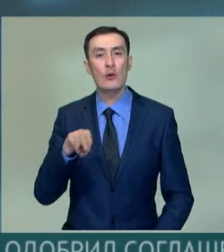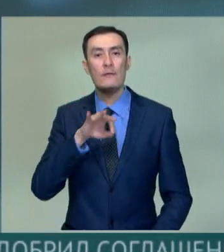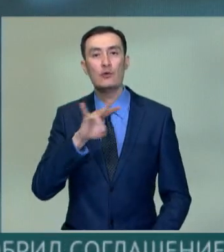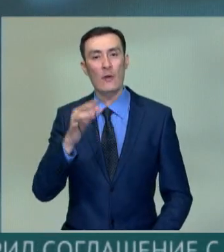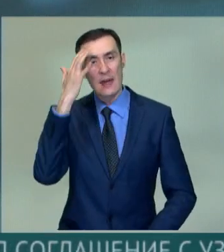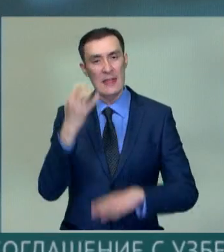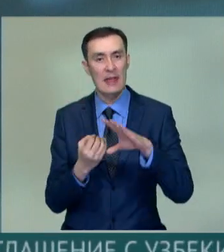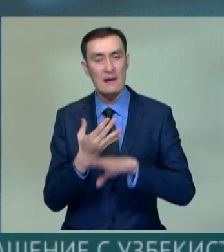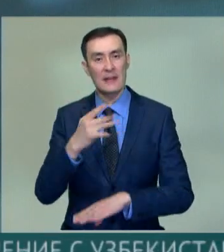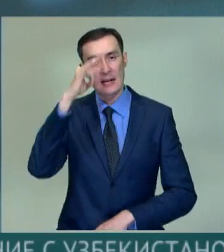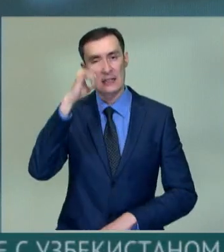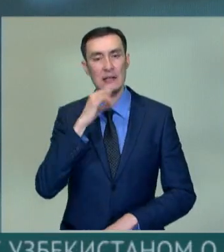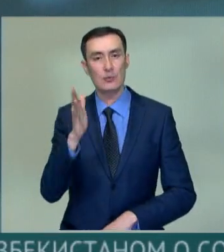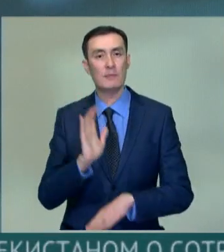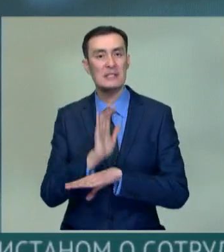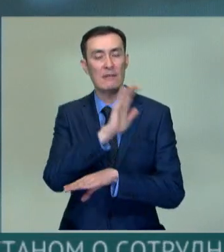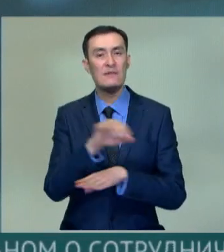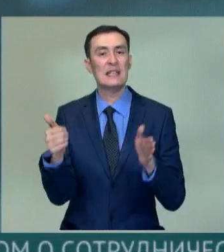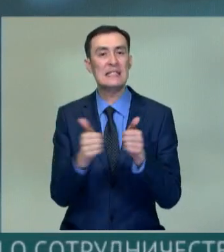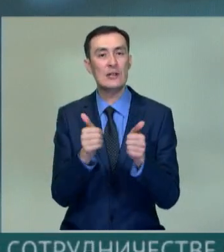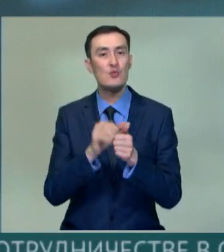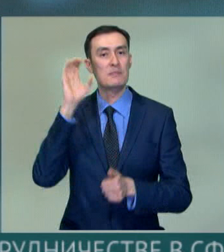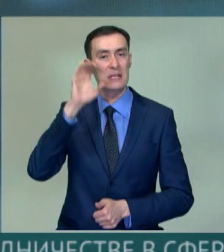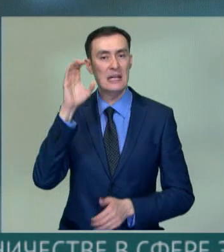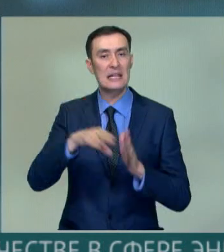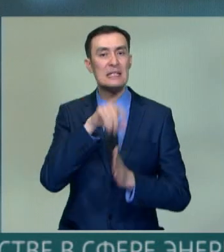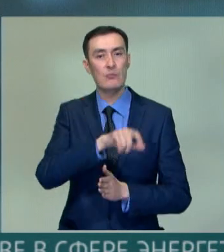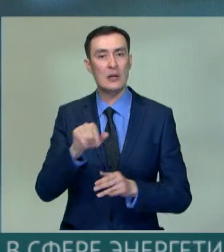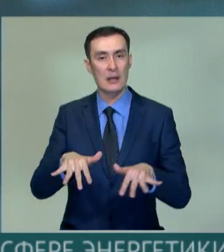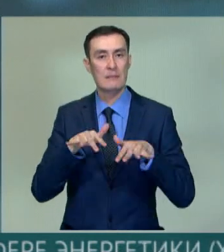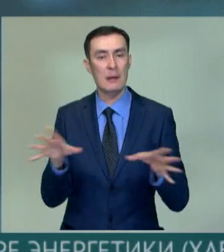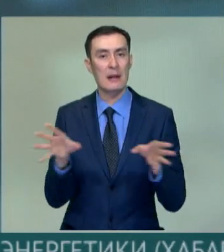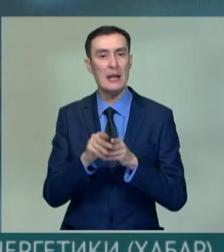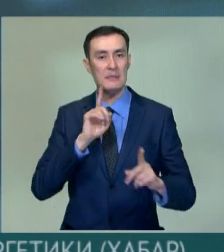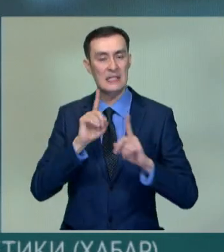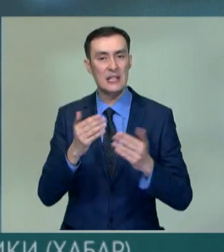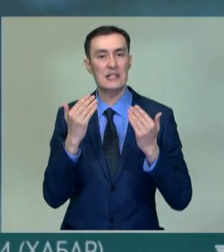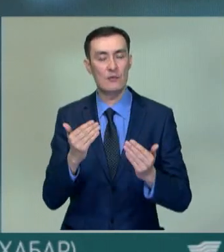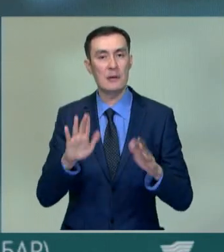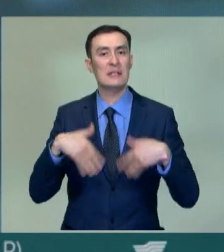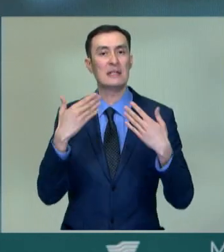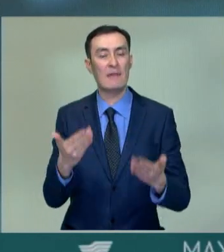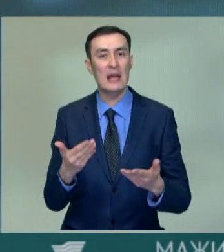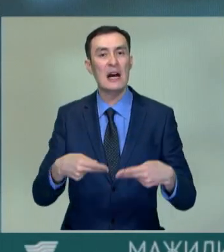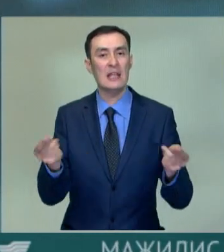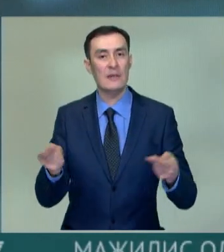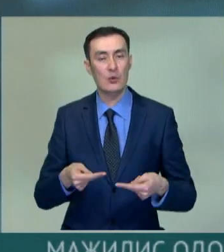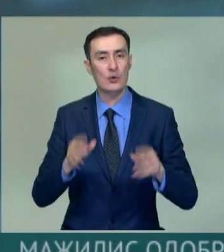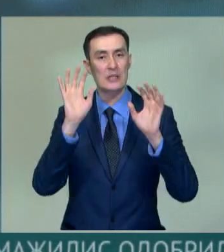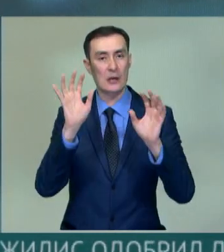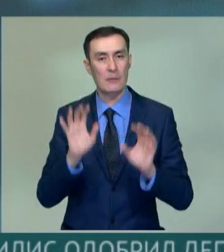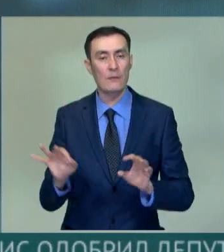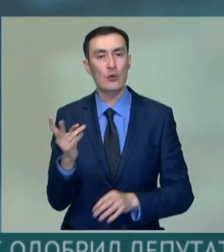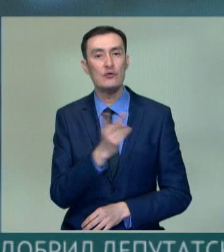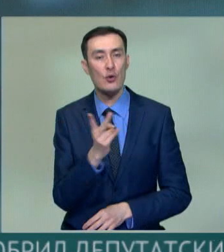год готова поставлять наша страна в соседний Узбекистан. Депутатам Мажилиса на пленарном заседании сегодня презентовали ратификационный законопроект